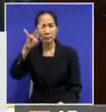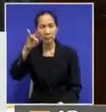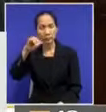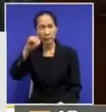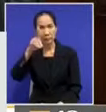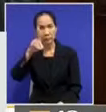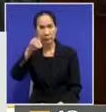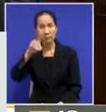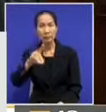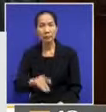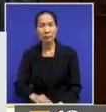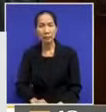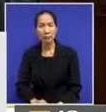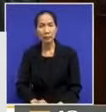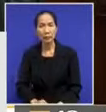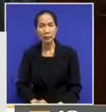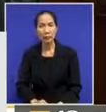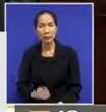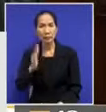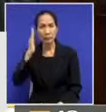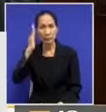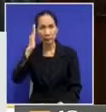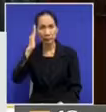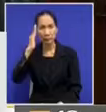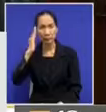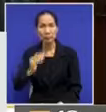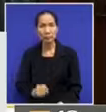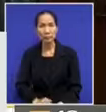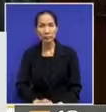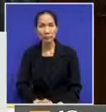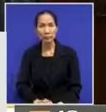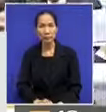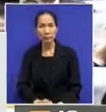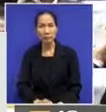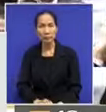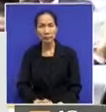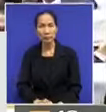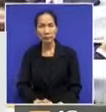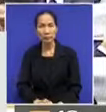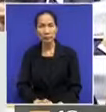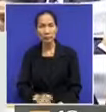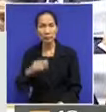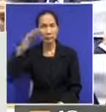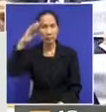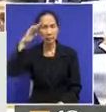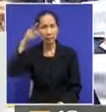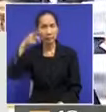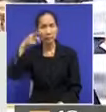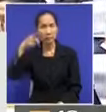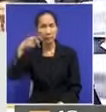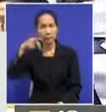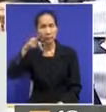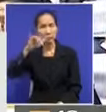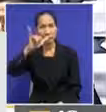71พลตำรวจเอกจักรทิพย์ชัยจินดา พลตำรวจเอกประยุทธ์พลเอก